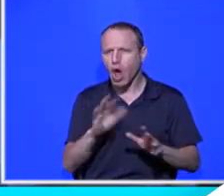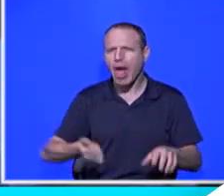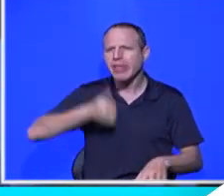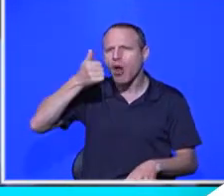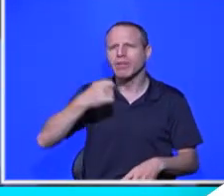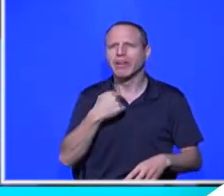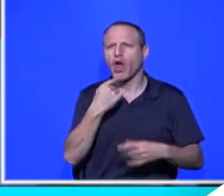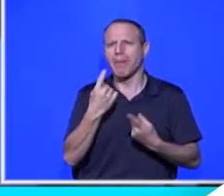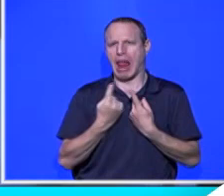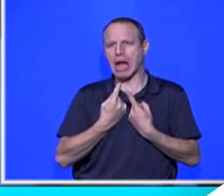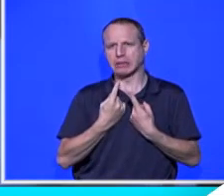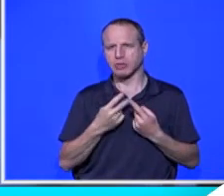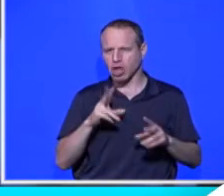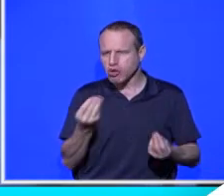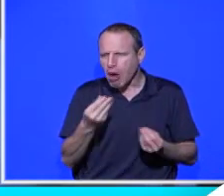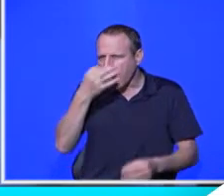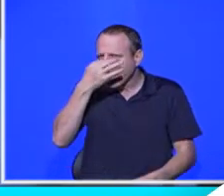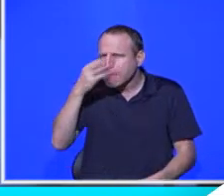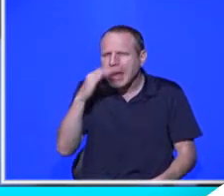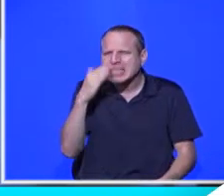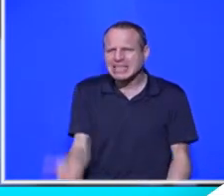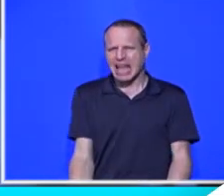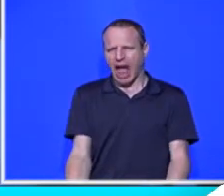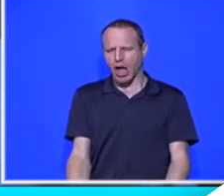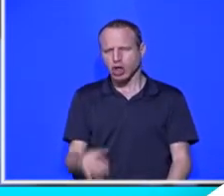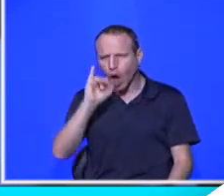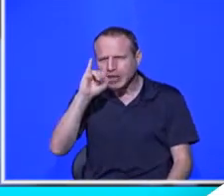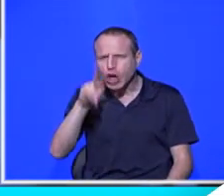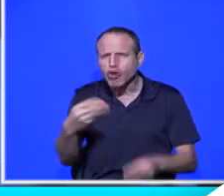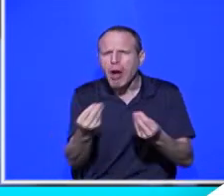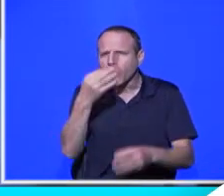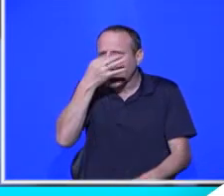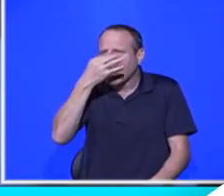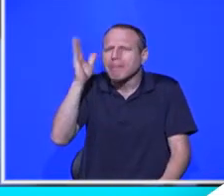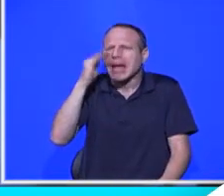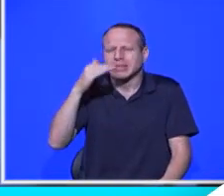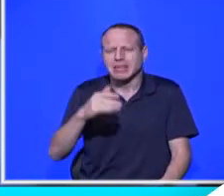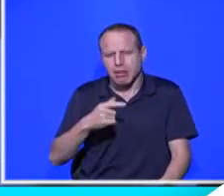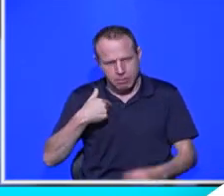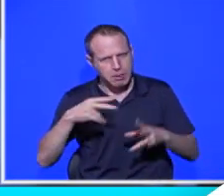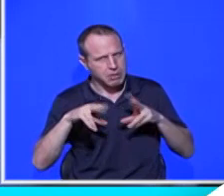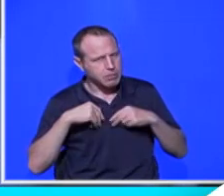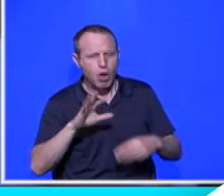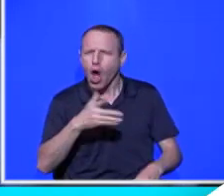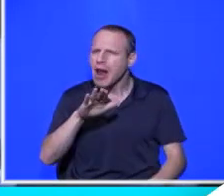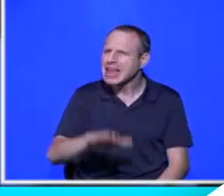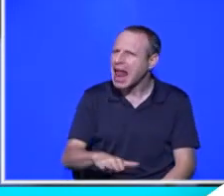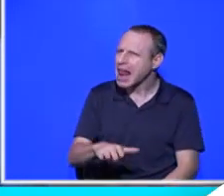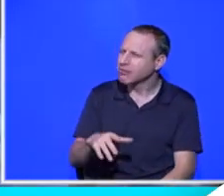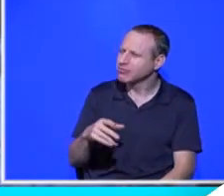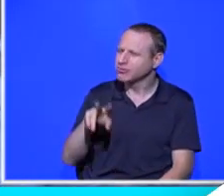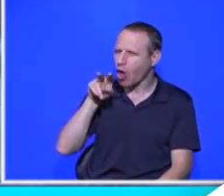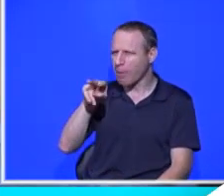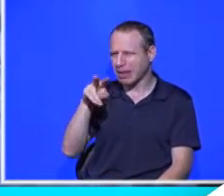ואני אומרת לעצמי, יש פה משהו מסריח. יוסי, יש פה משהו מסריח. כל ילד שאתה יודע, מסתכל, אומר, לא יכול להיות,